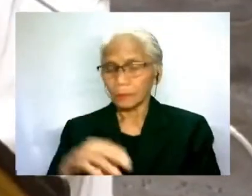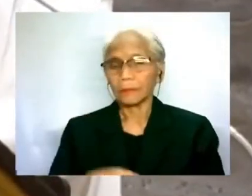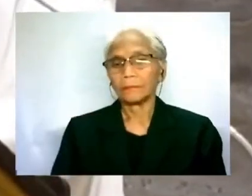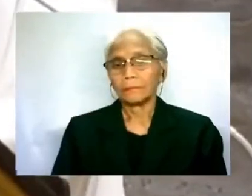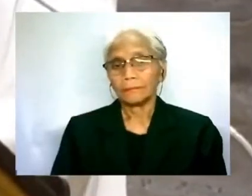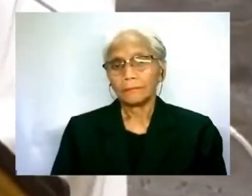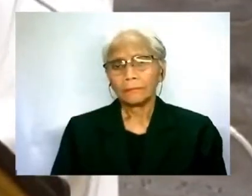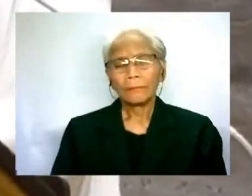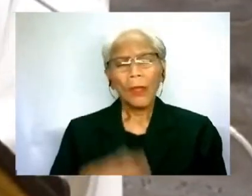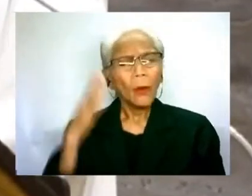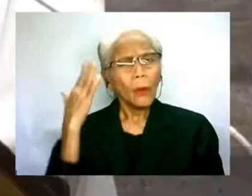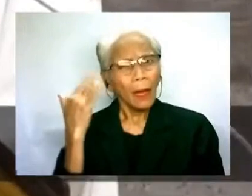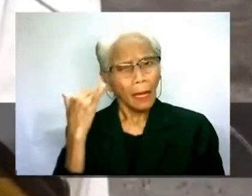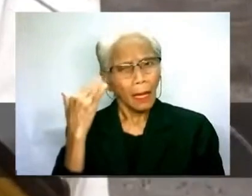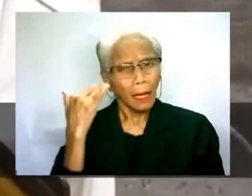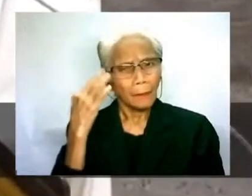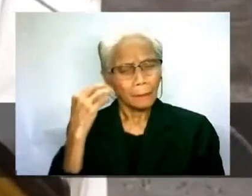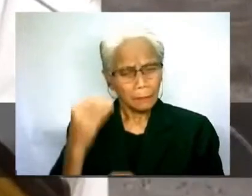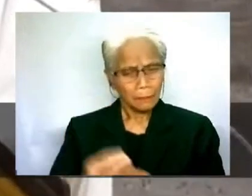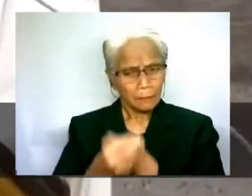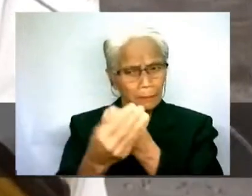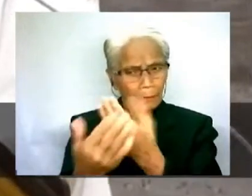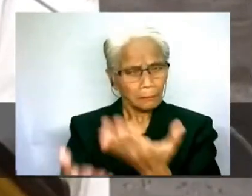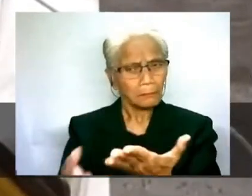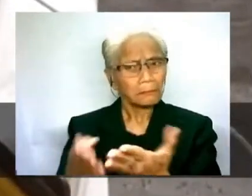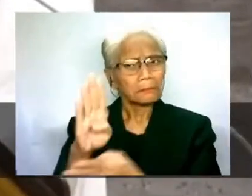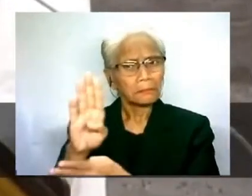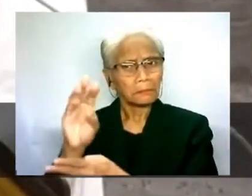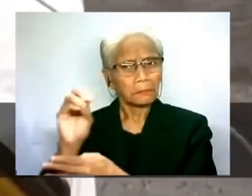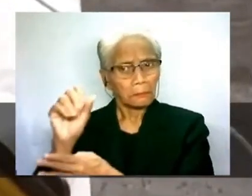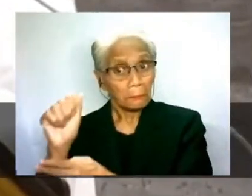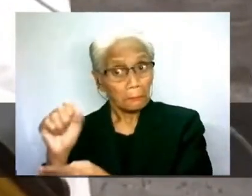Bakit kaya ibinigay kay Boaz ng Diyos